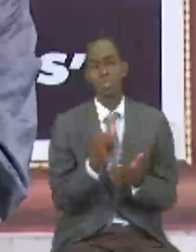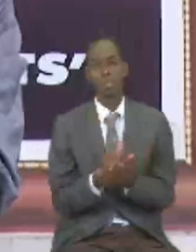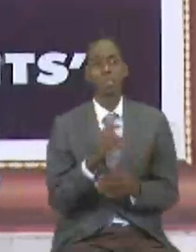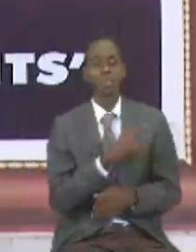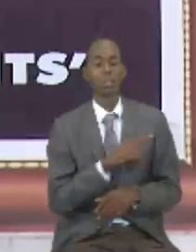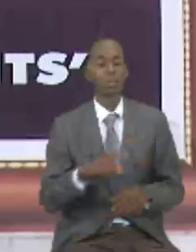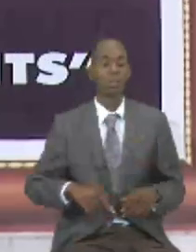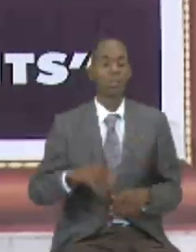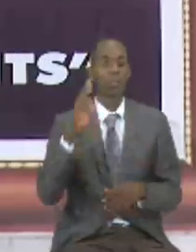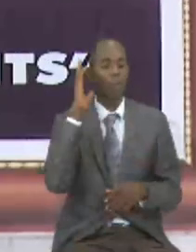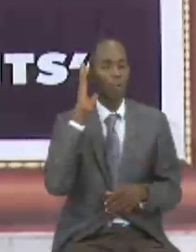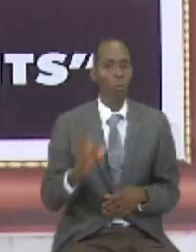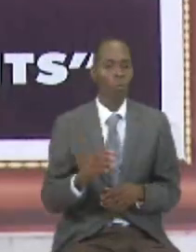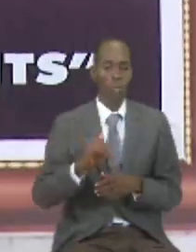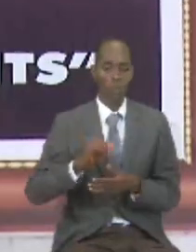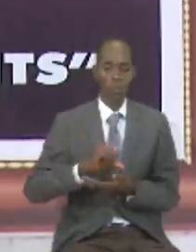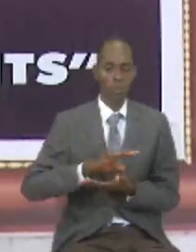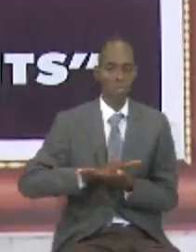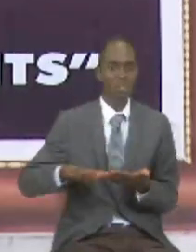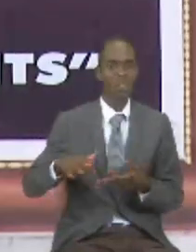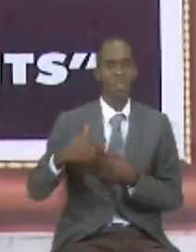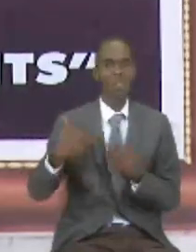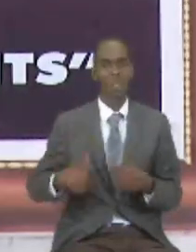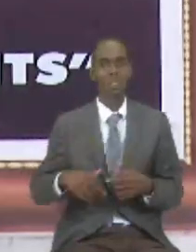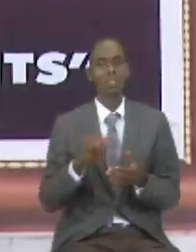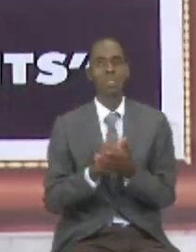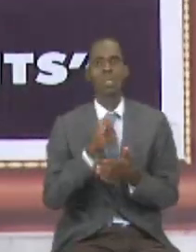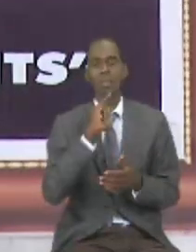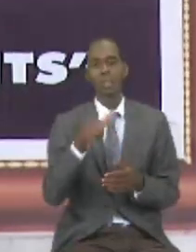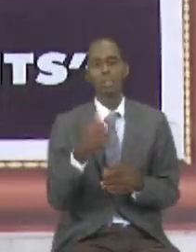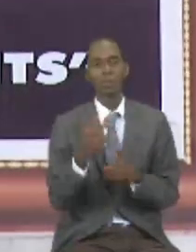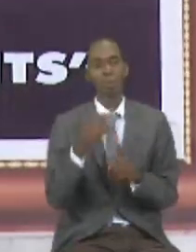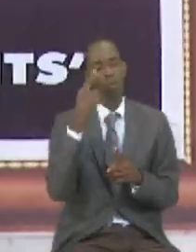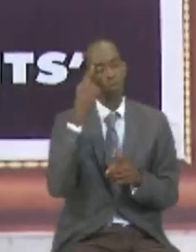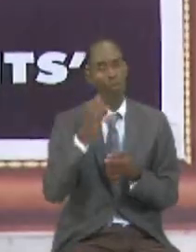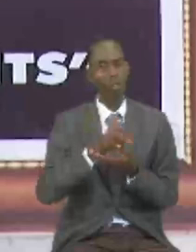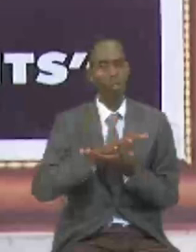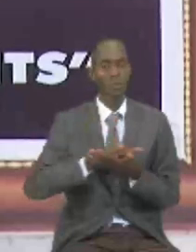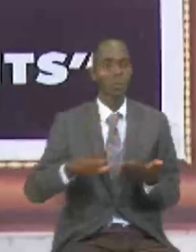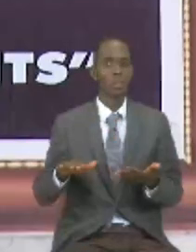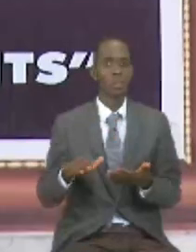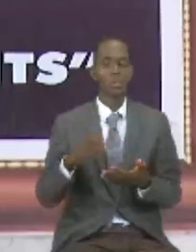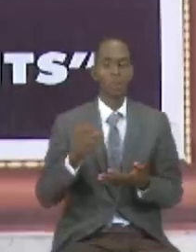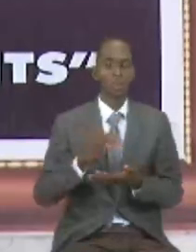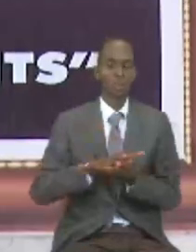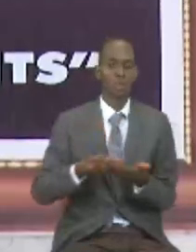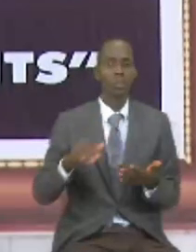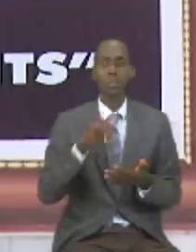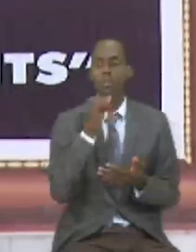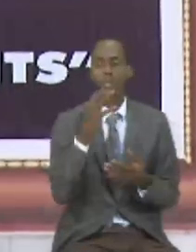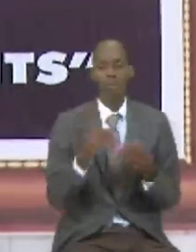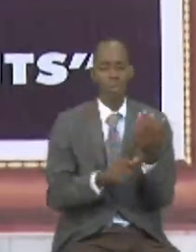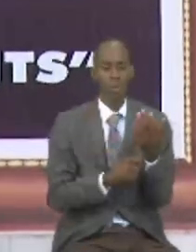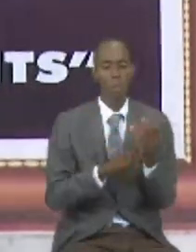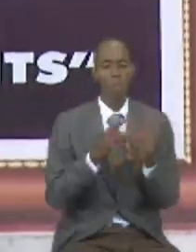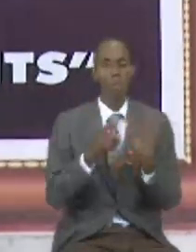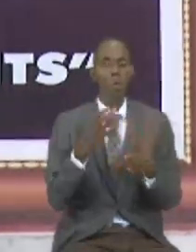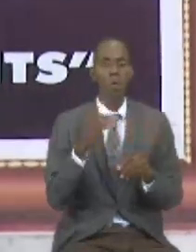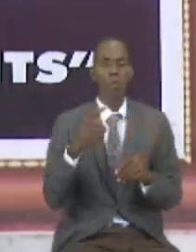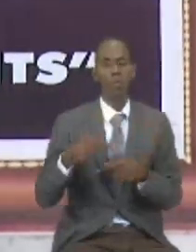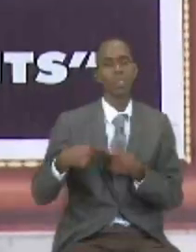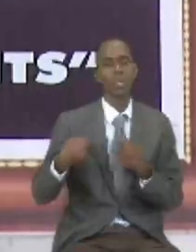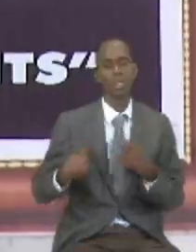Quand il dit l'Éternel, ton Dieu circoncira ton corps. C'est un autre mot pour la sanctification. La circoncision, non de